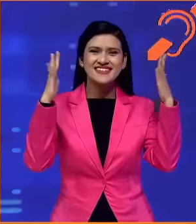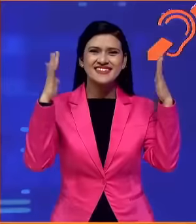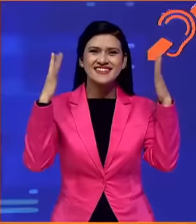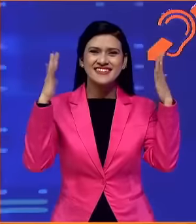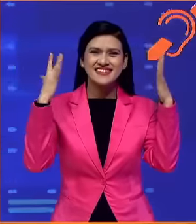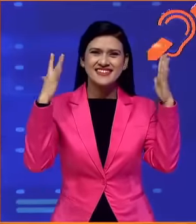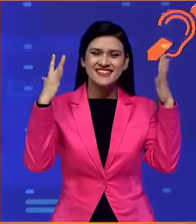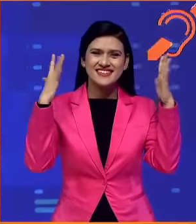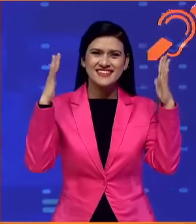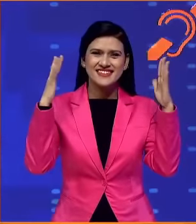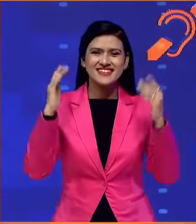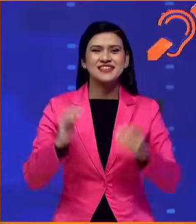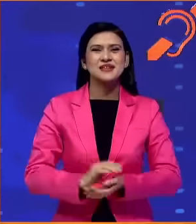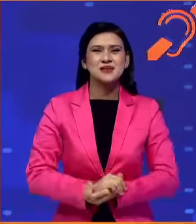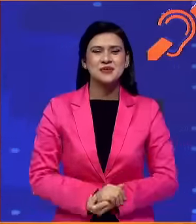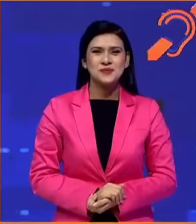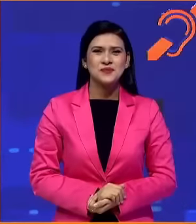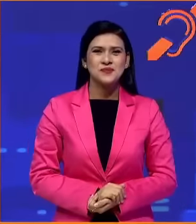करें।